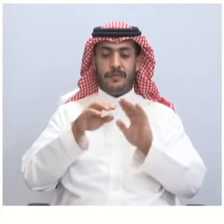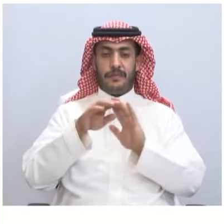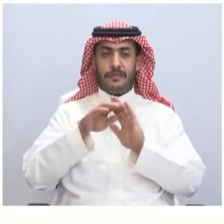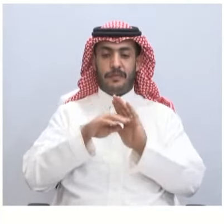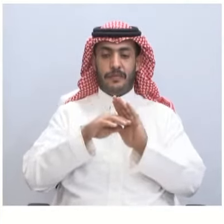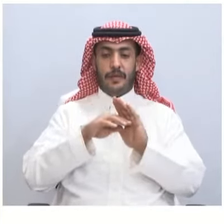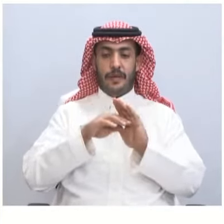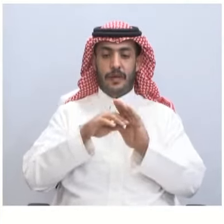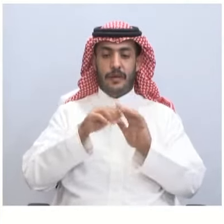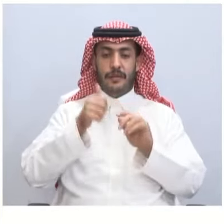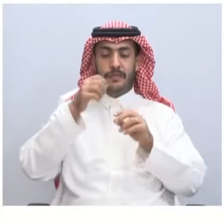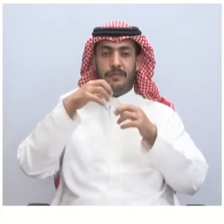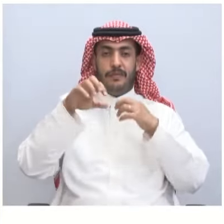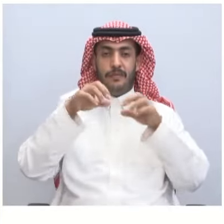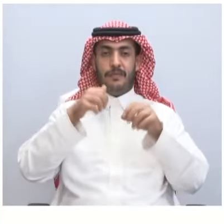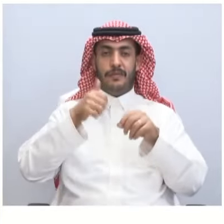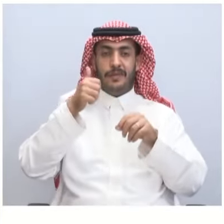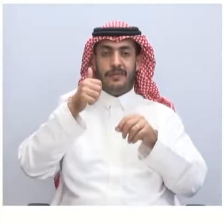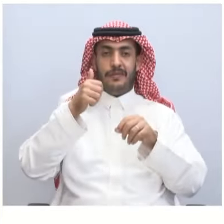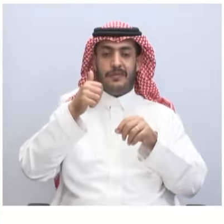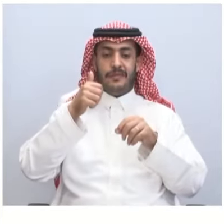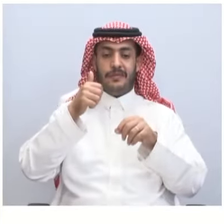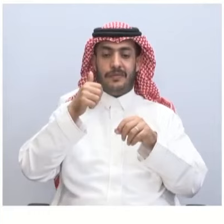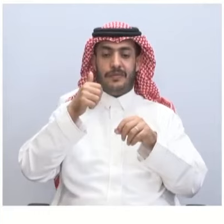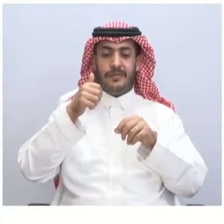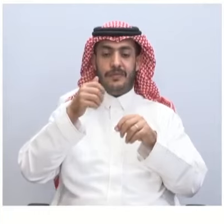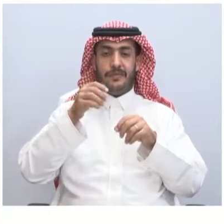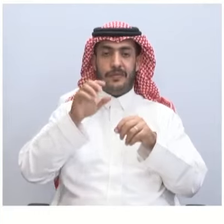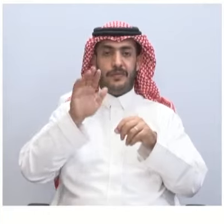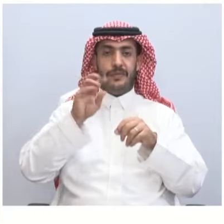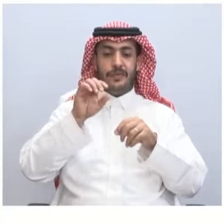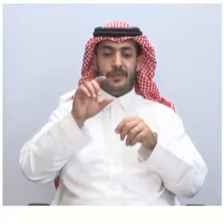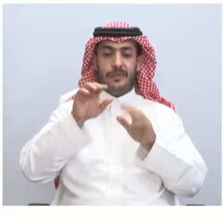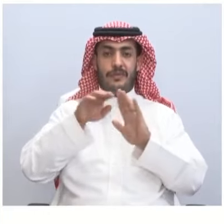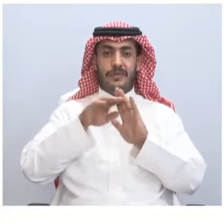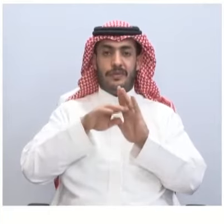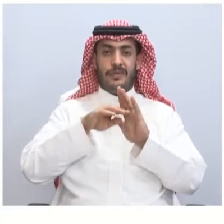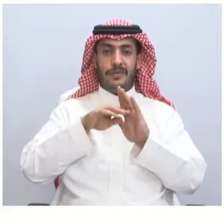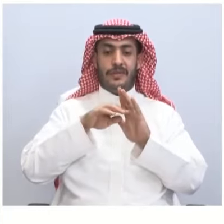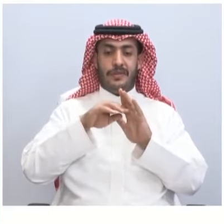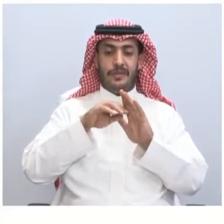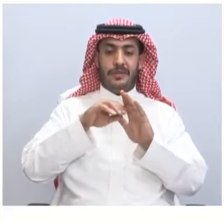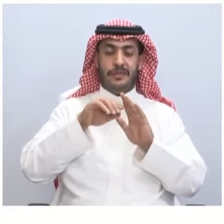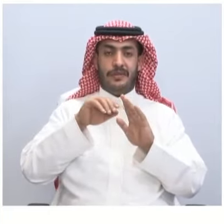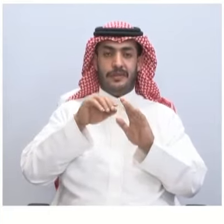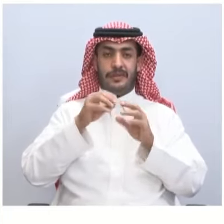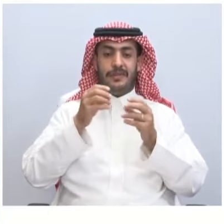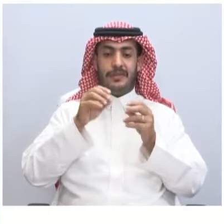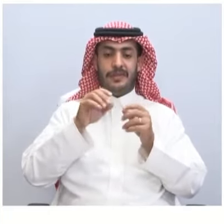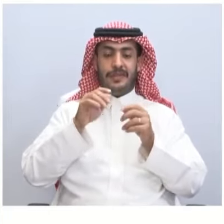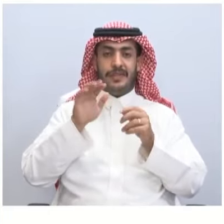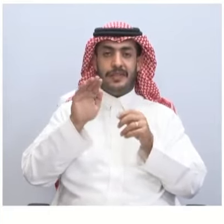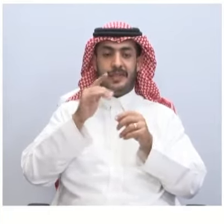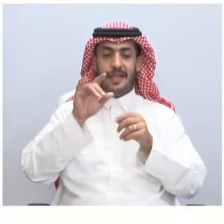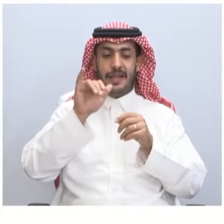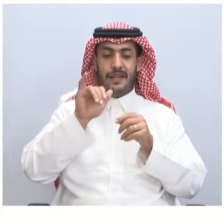المجلس ويمكن تقسيمها الى السهول الساحليه في دول